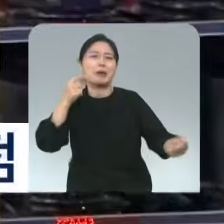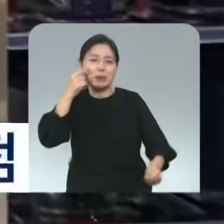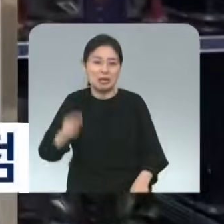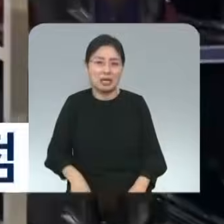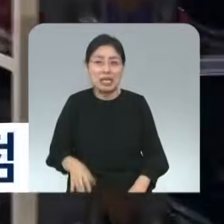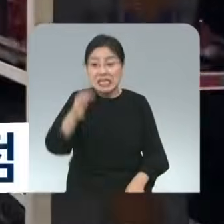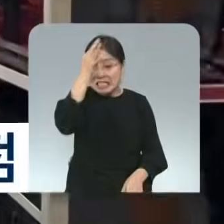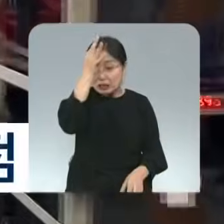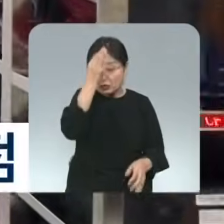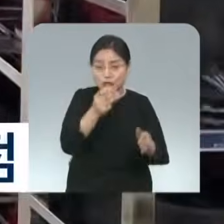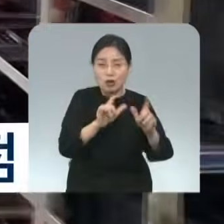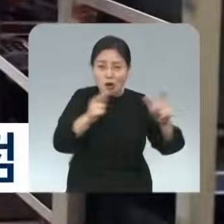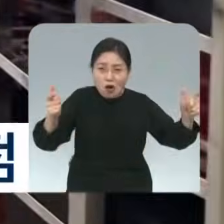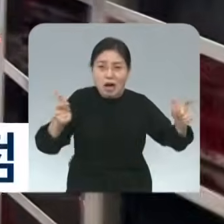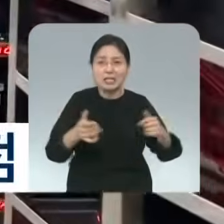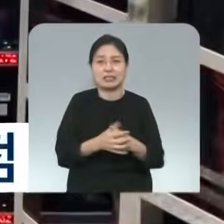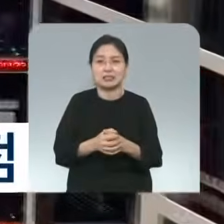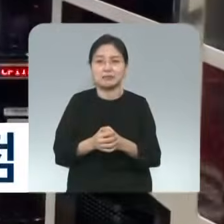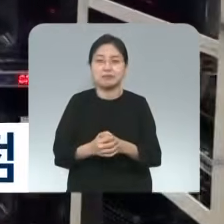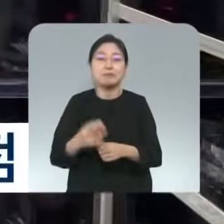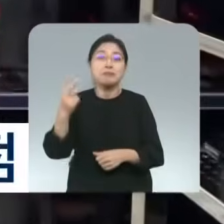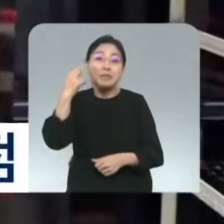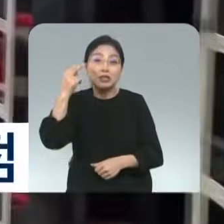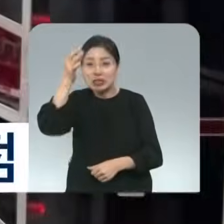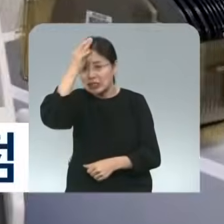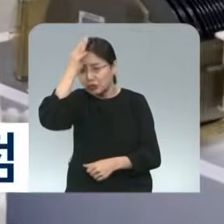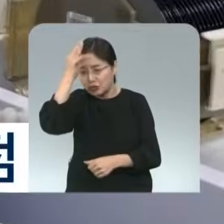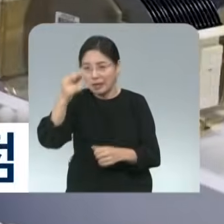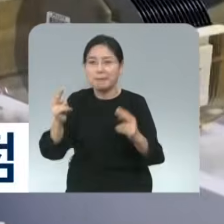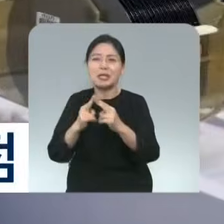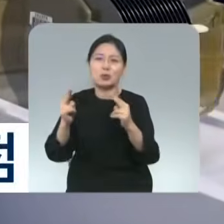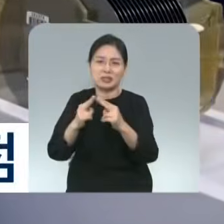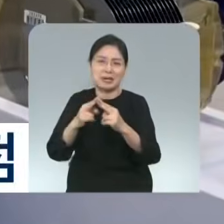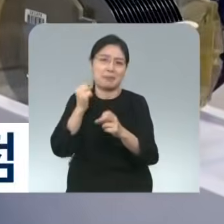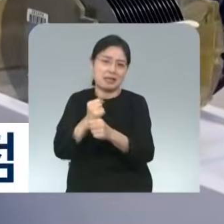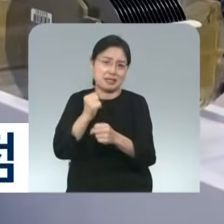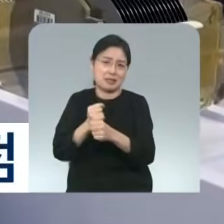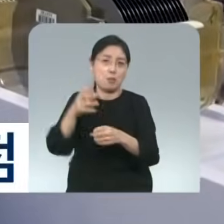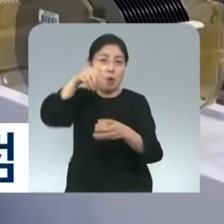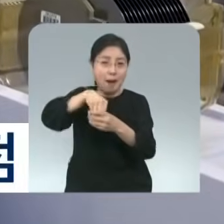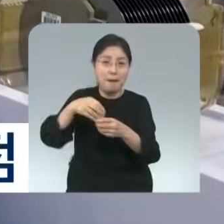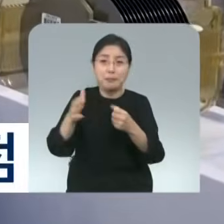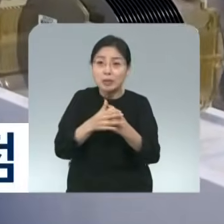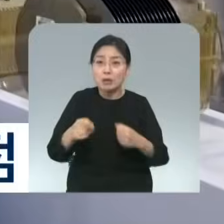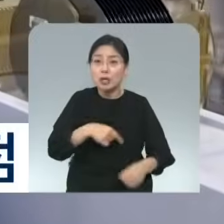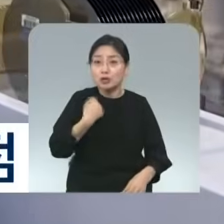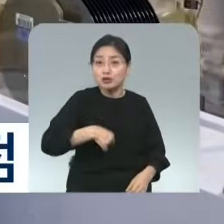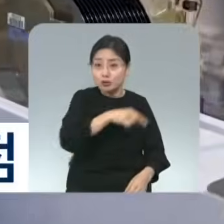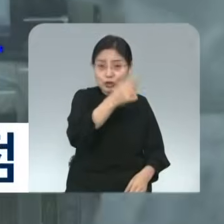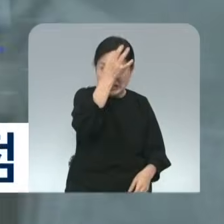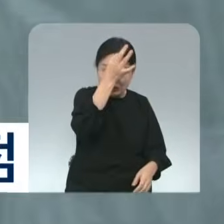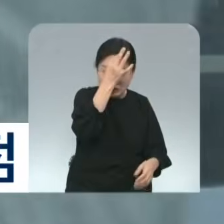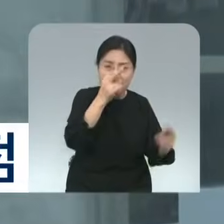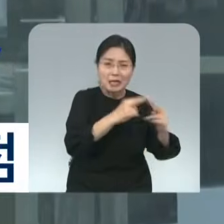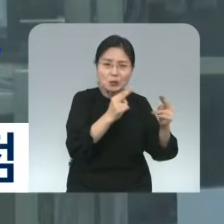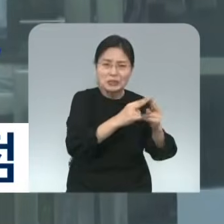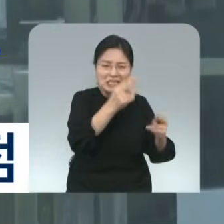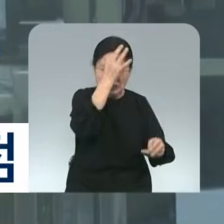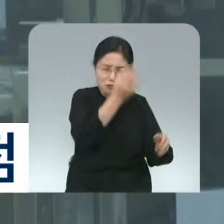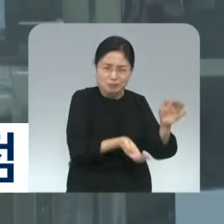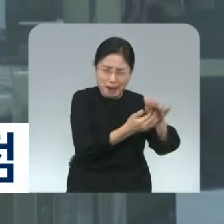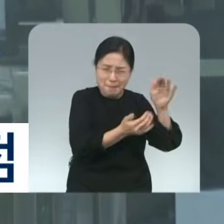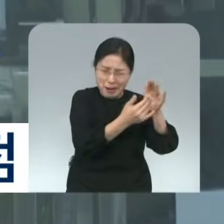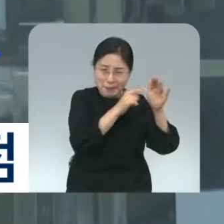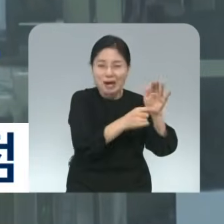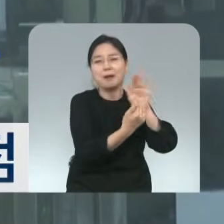최첨단 반도체 생산에 미국산 기술과 장비는 꼭 쓰이는 만큼 이번 조치는 중국의 최첨단 반도체 생산과 개발을 막는